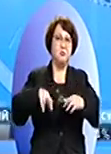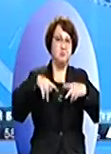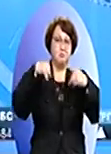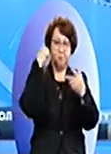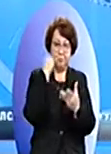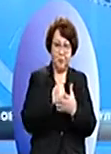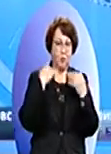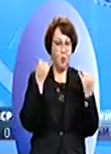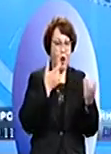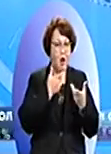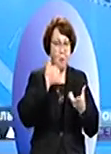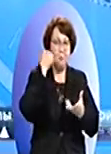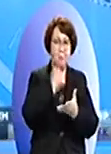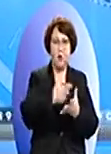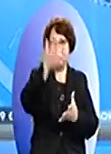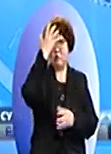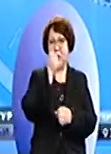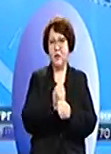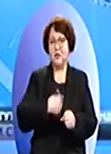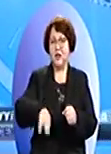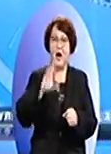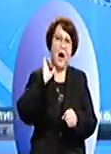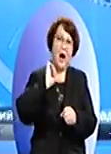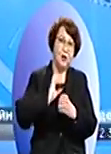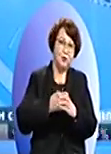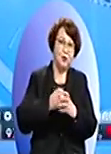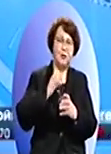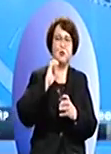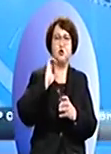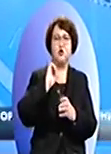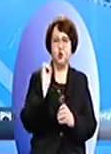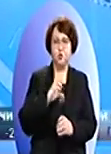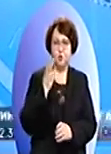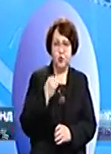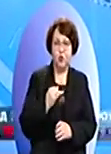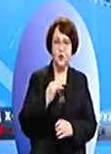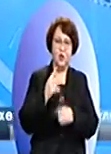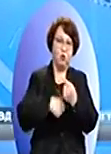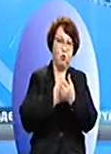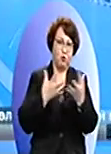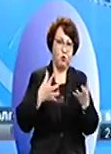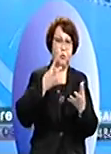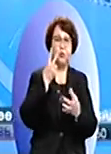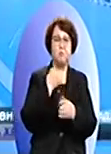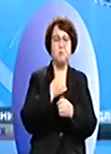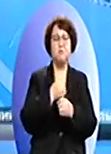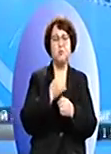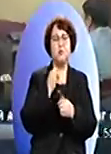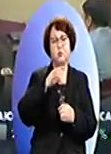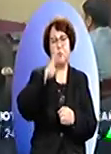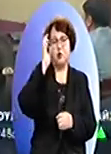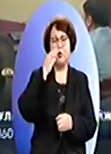ингэснээр төрийн албан хаагчийн хариуцлага ёс зүйн олон асуудал тодорхой болно гэдгийг тэрээр хэлсэн байна.